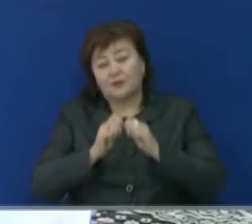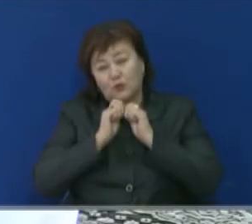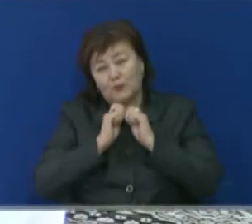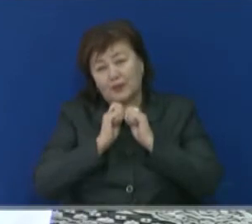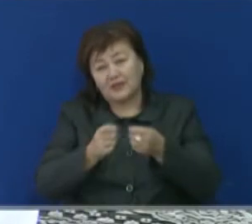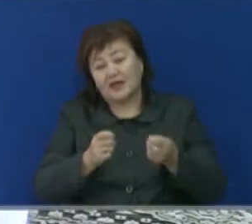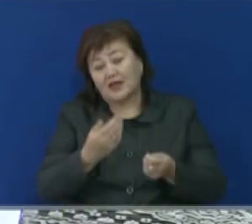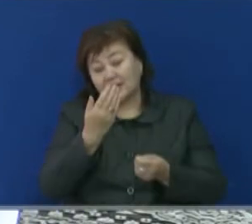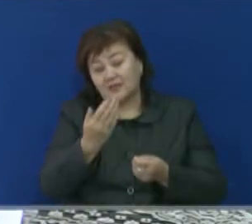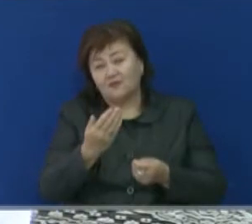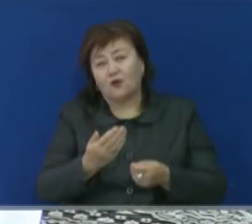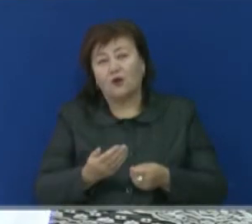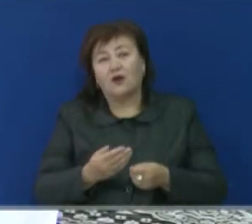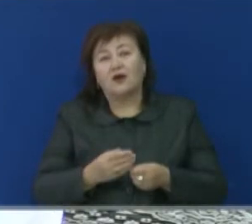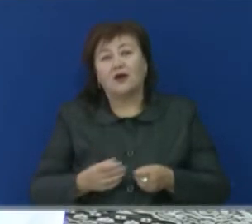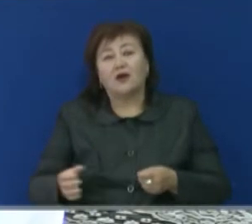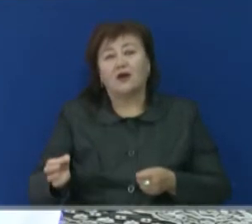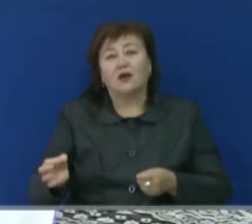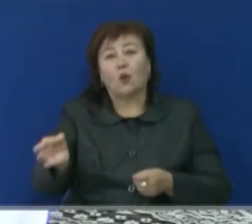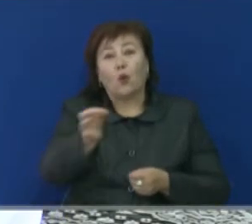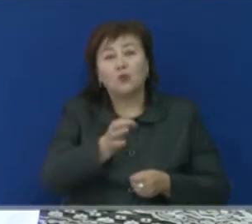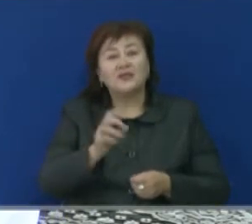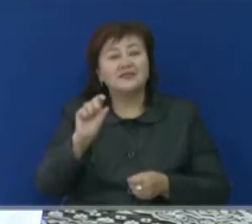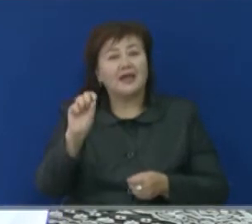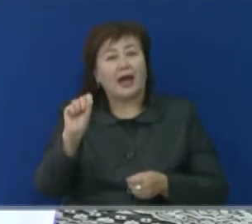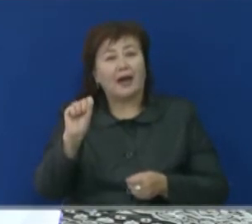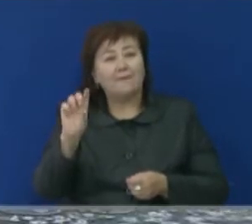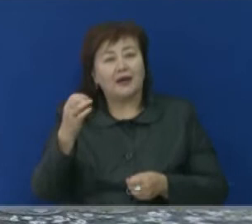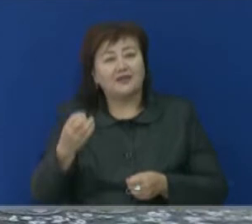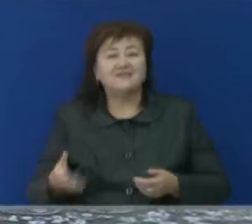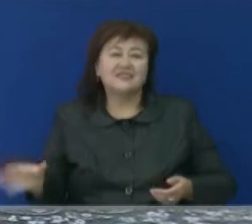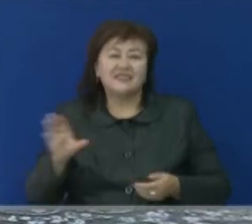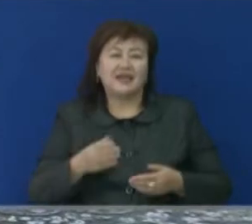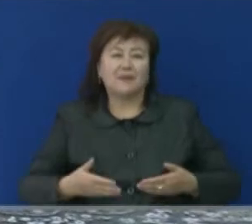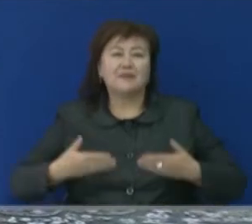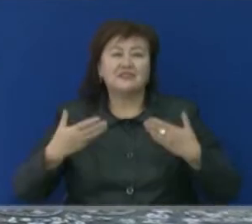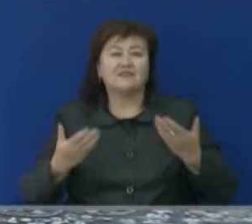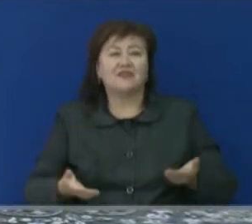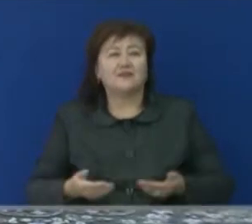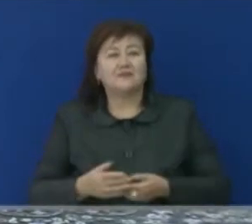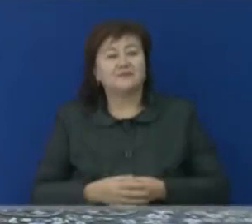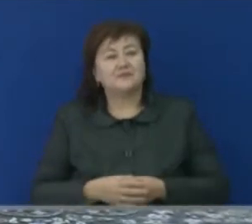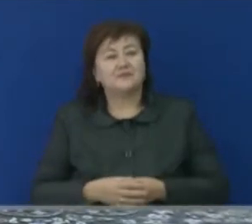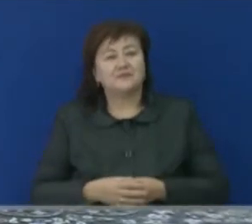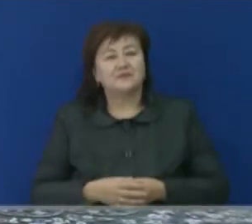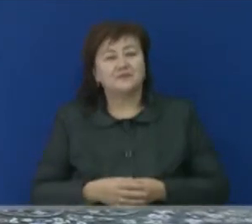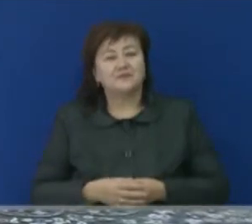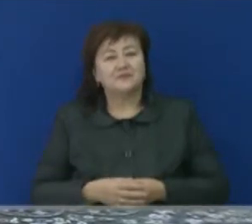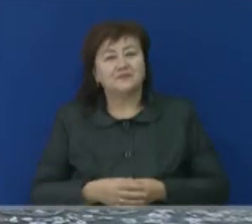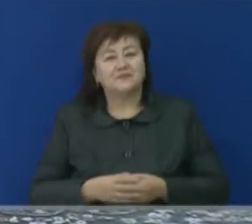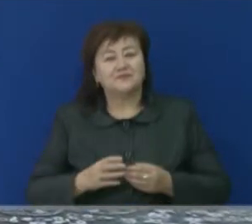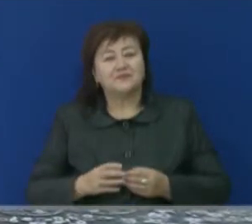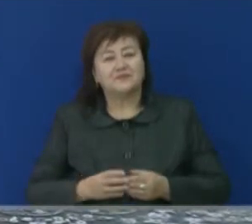ойдан бұл ортақ жеңіс. Абай облысын осы жеңіспен құттықтаймын. Осы Румыния елінде өткен